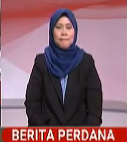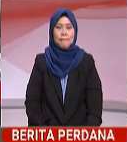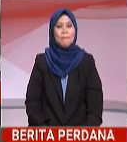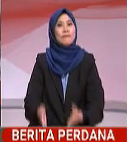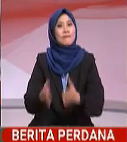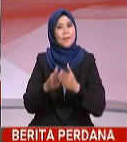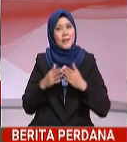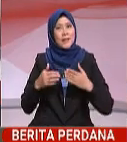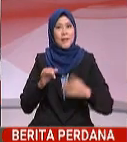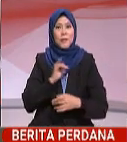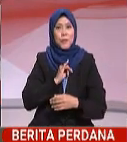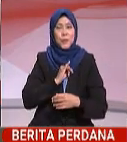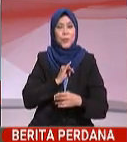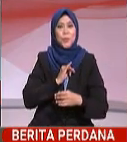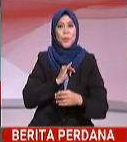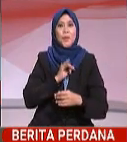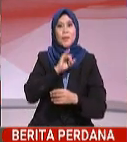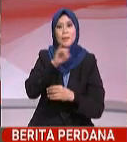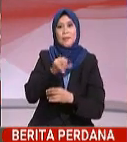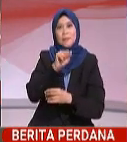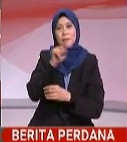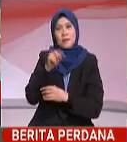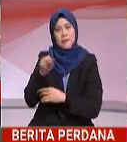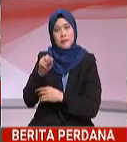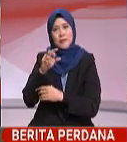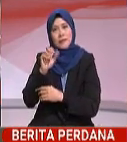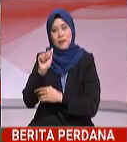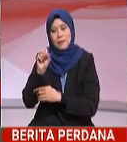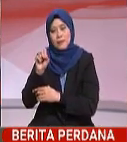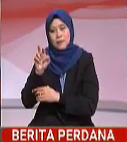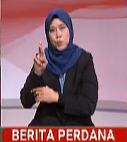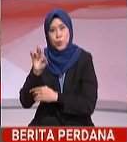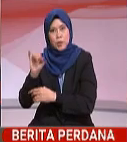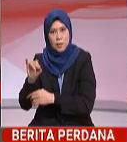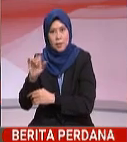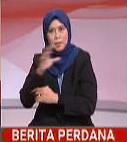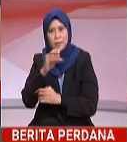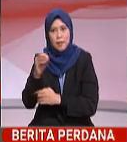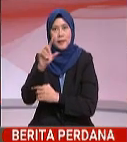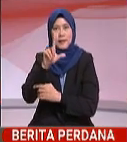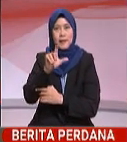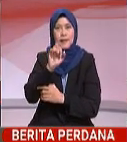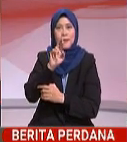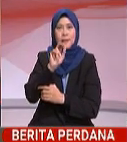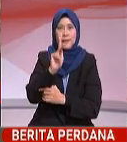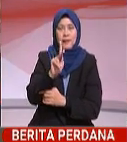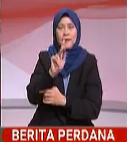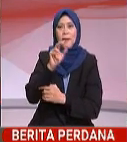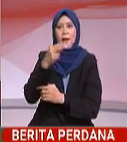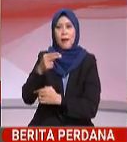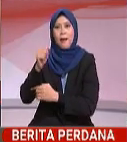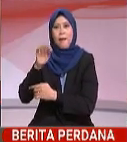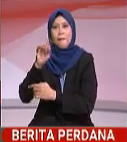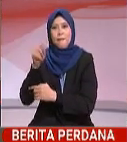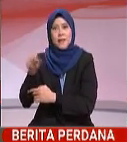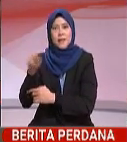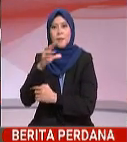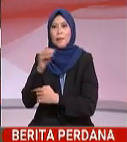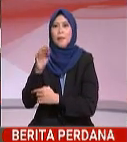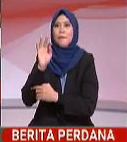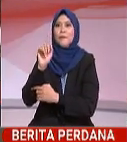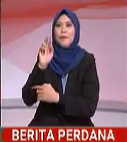Izinkan Aku mendapat sentuhan jazz bersama Asri Davina dan lirik oleh Afis Aris dan Farid